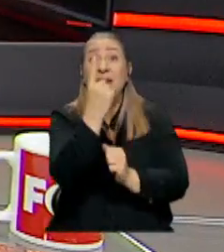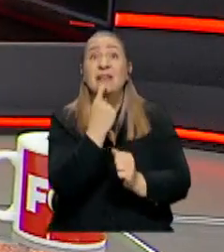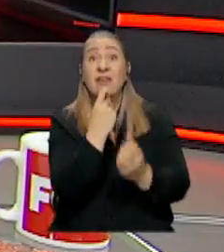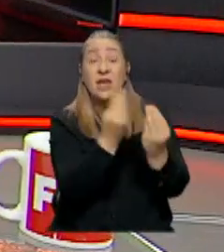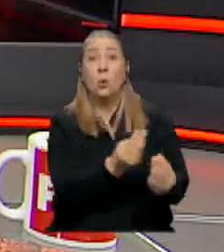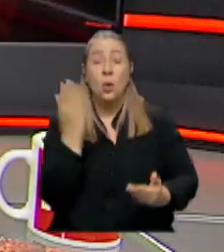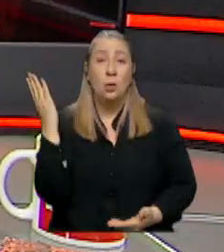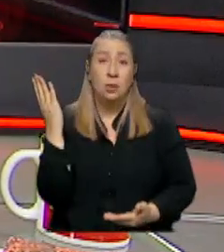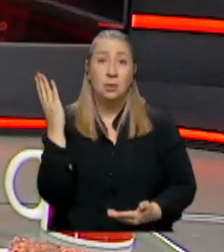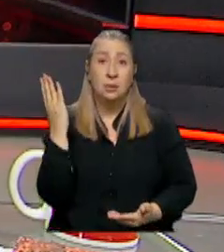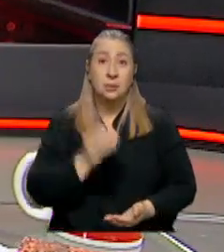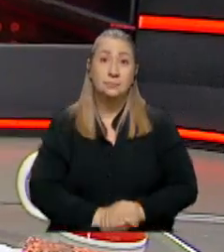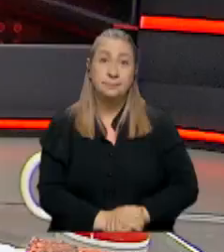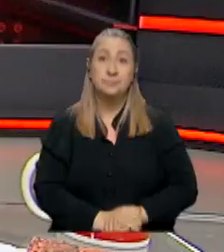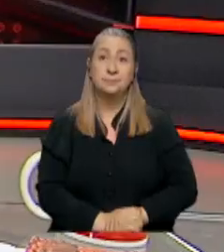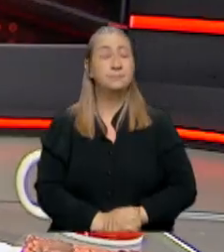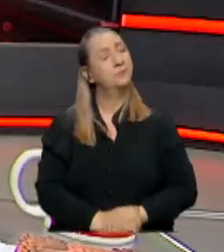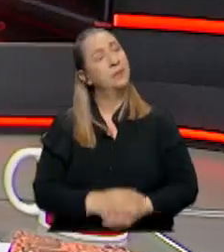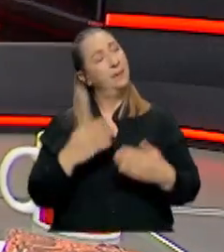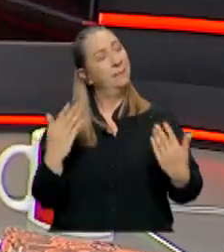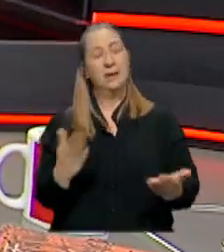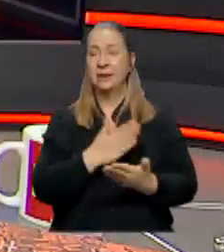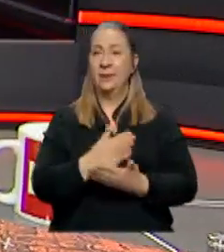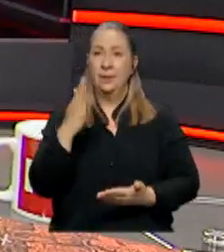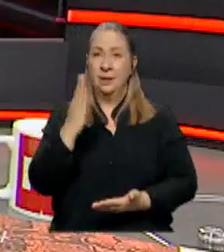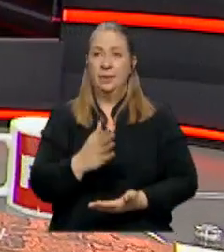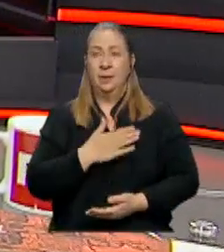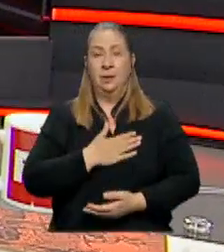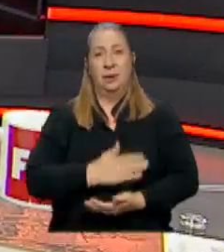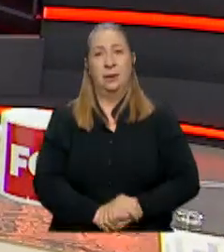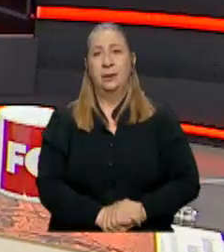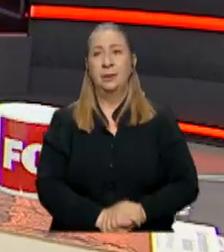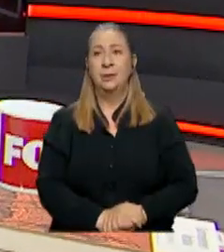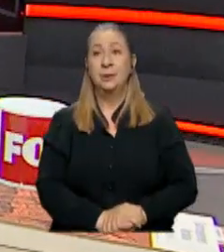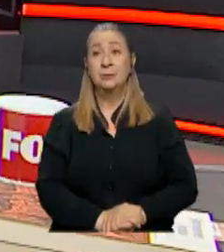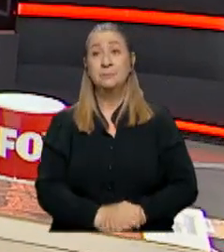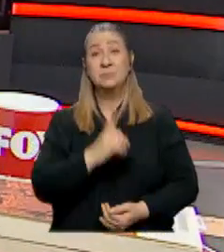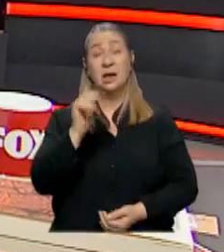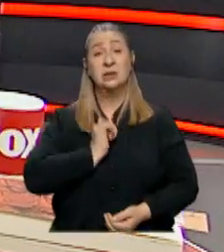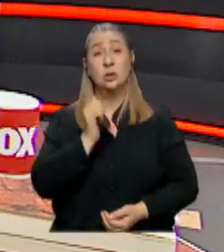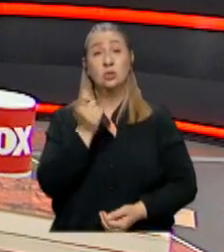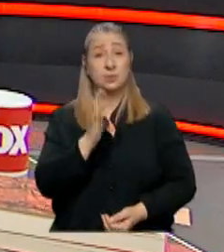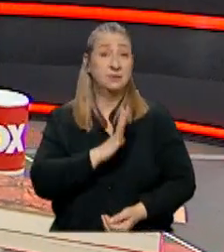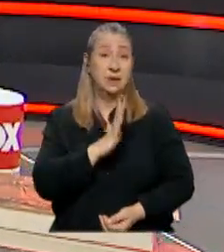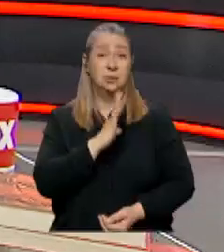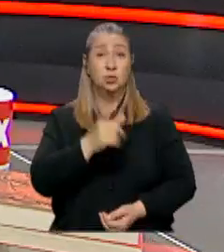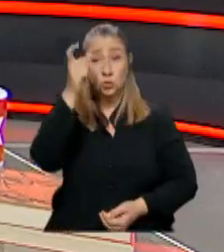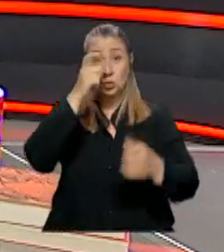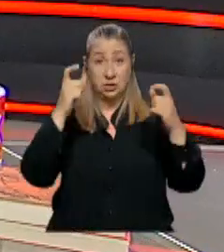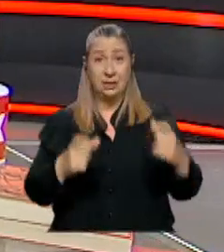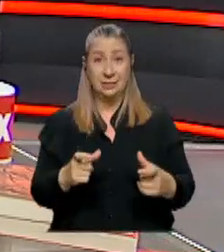Peki devam edelim. Bir de asgari ücretlimiz var. Bu